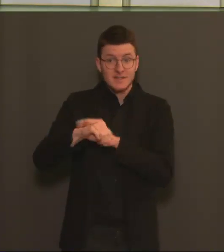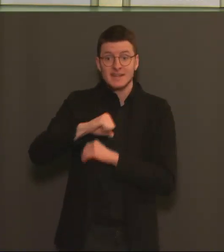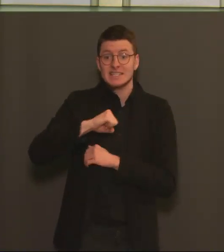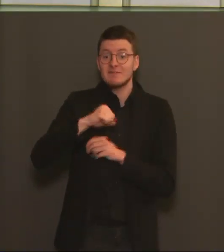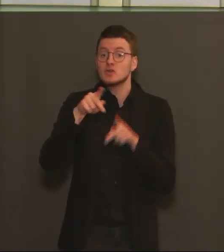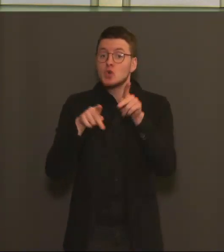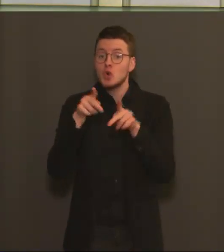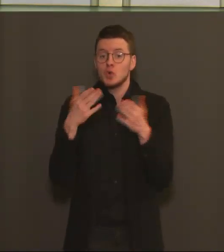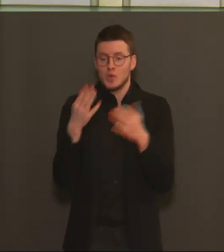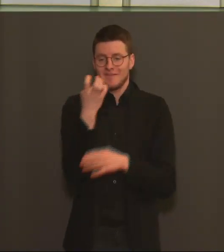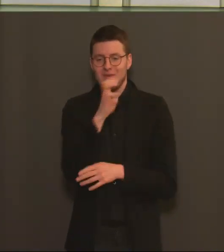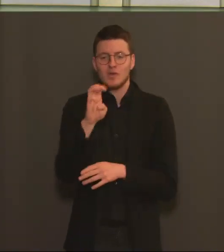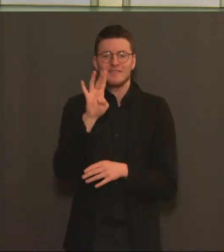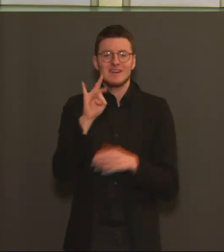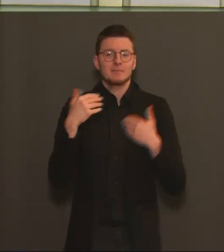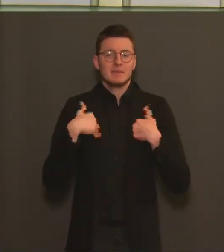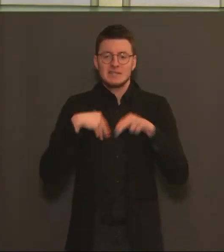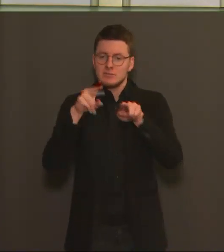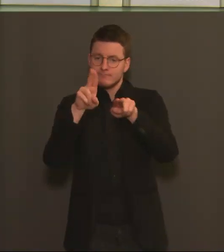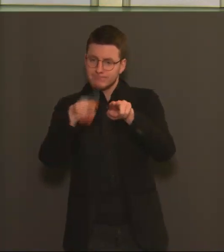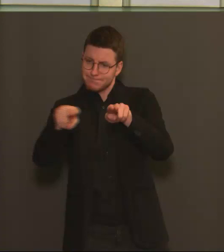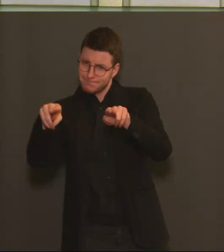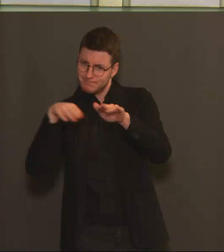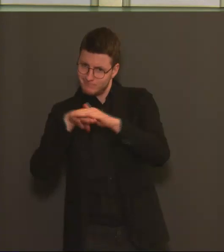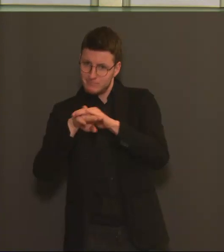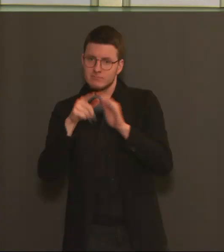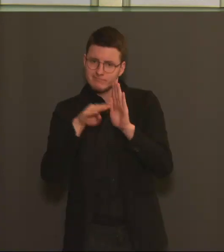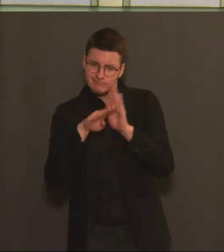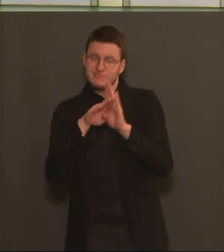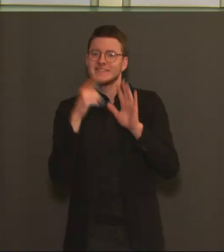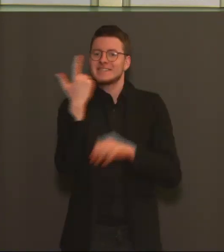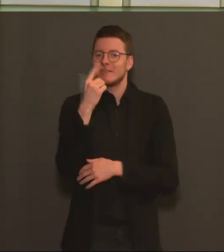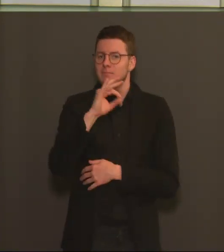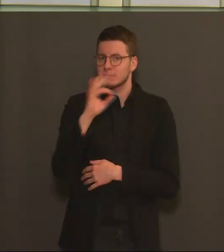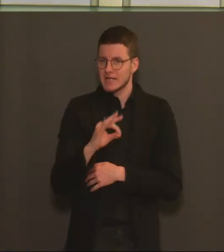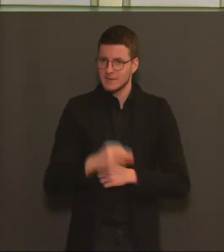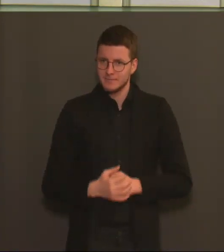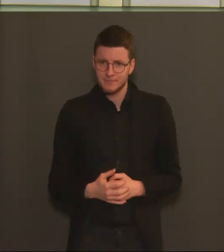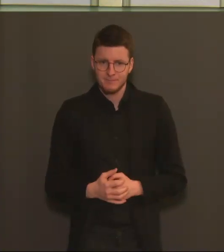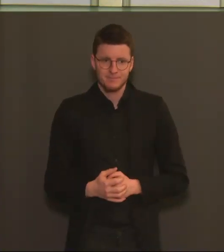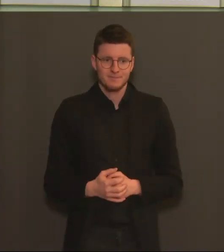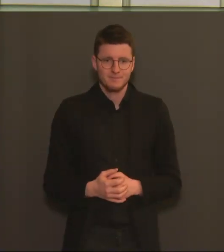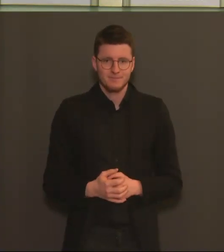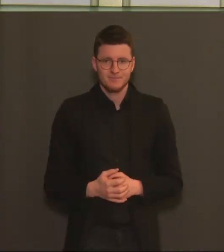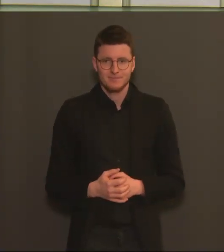440 patiënten liggen op intensieve zorgen en dat is nog een toename van 7%.